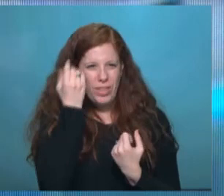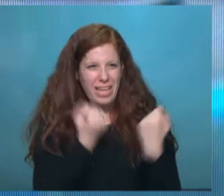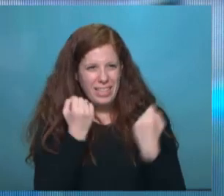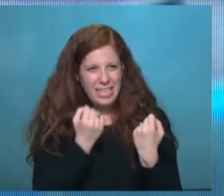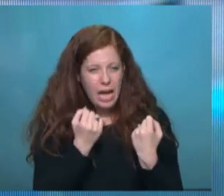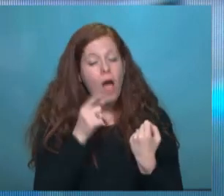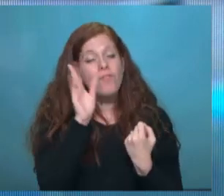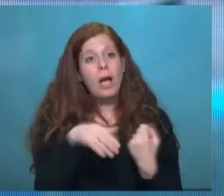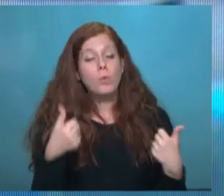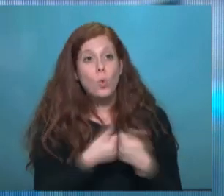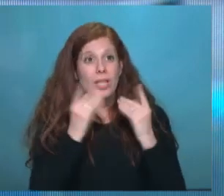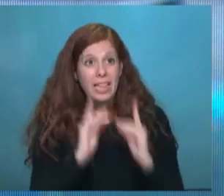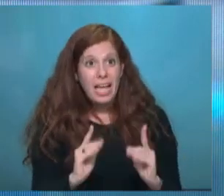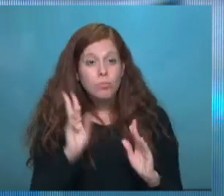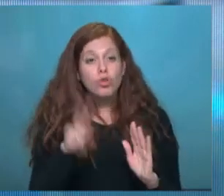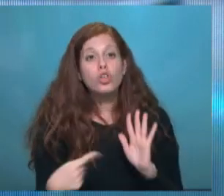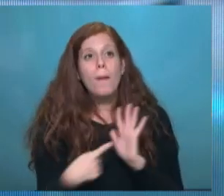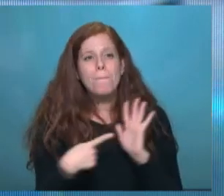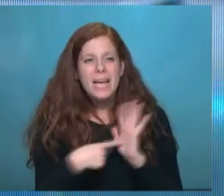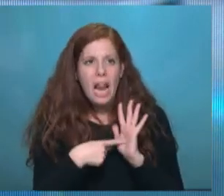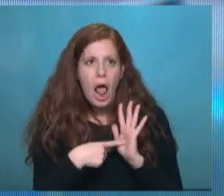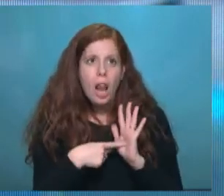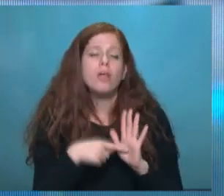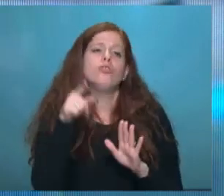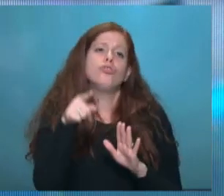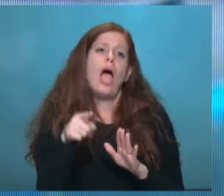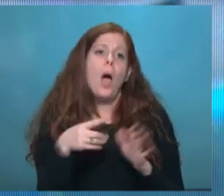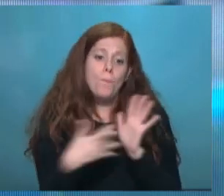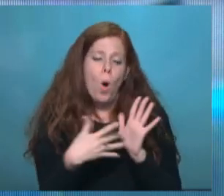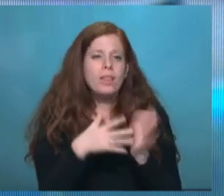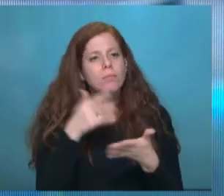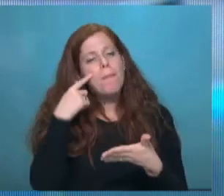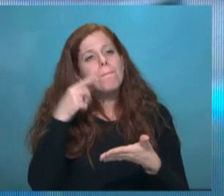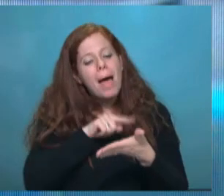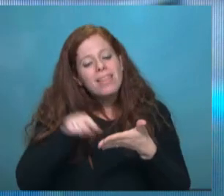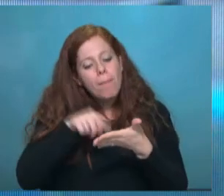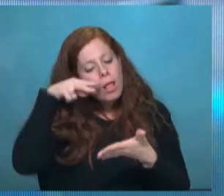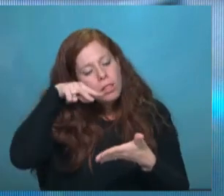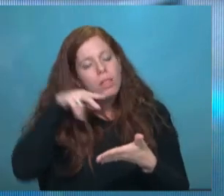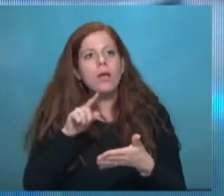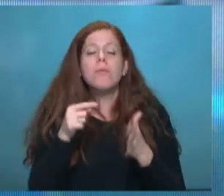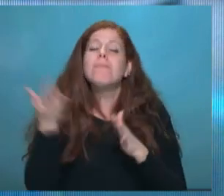הדרכים שנגרמות בעקבות הבעיה של הבוחנים בטאבלט. מאז הכתבה הצטברו אצלנו עשרות